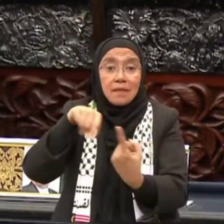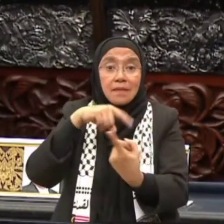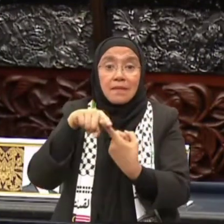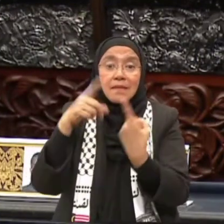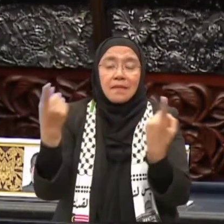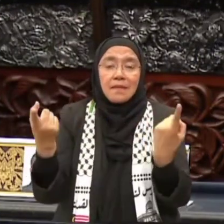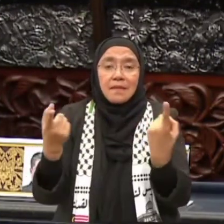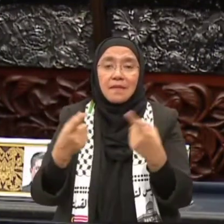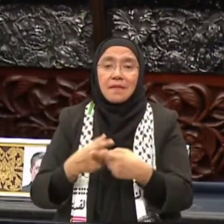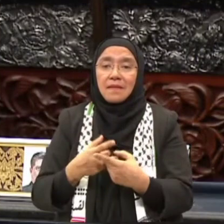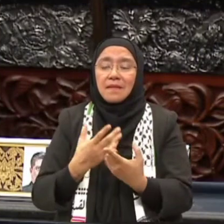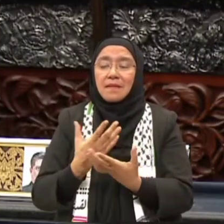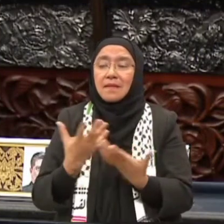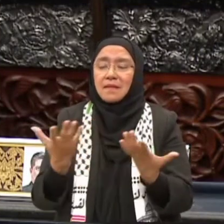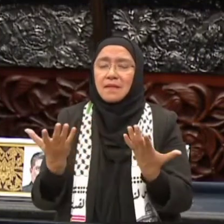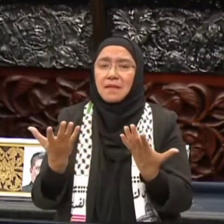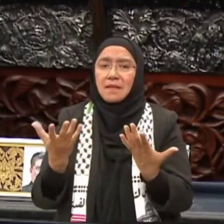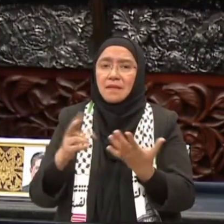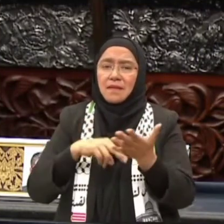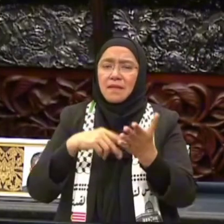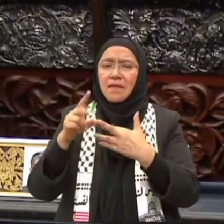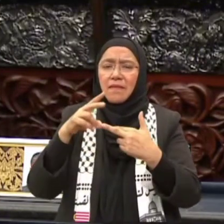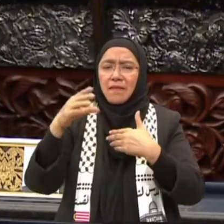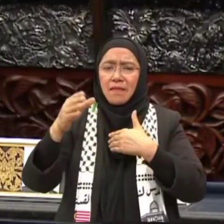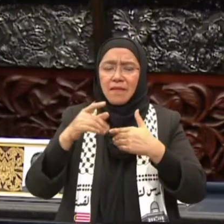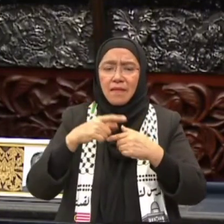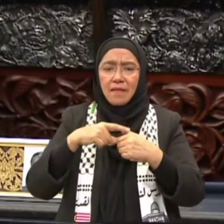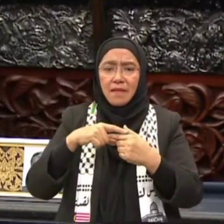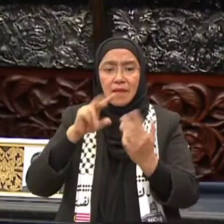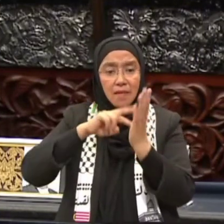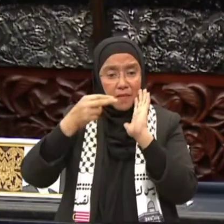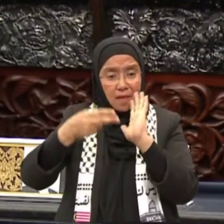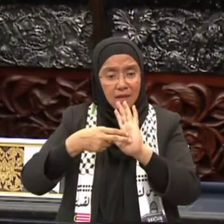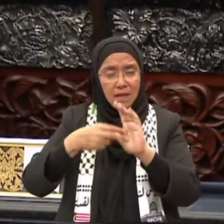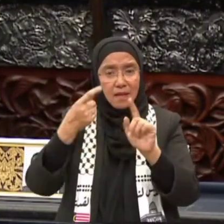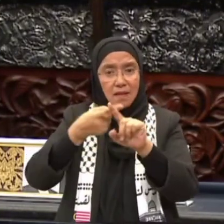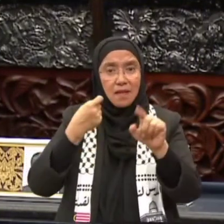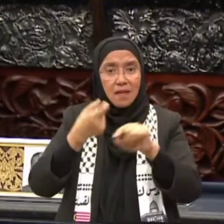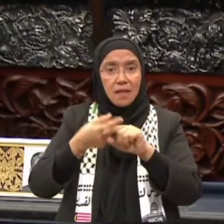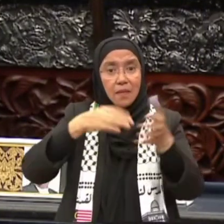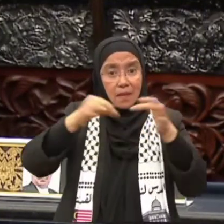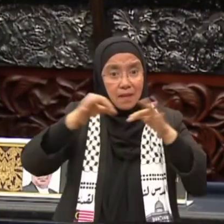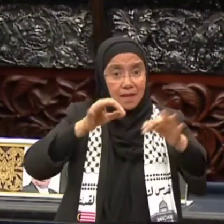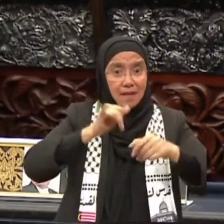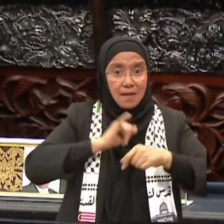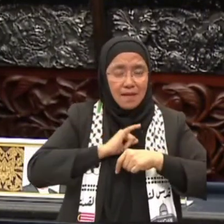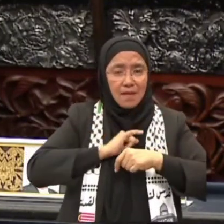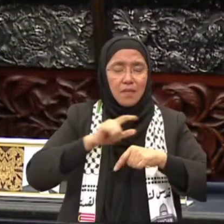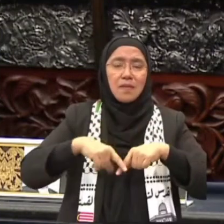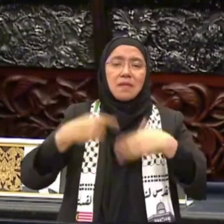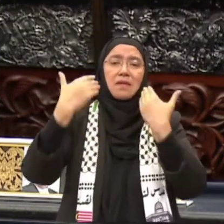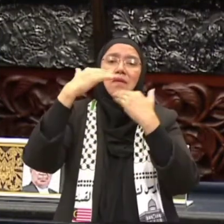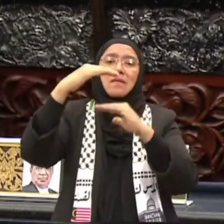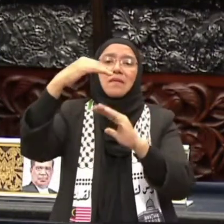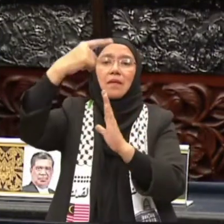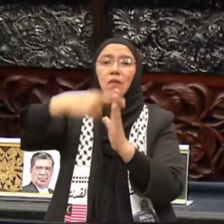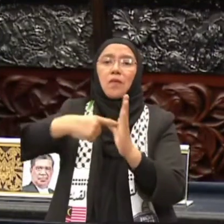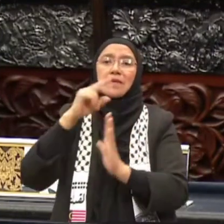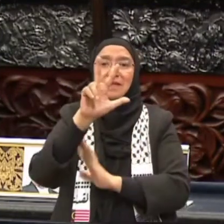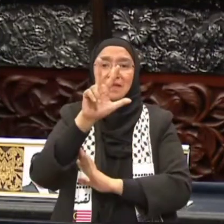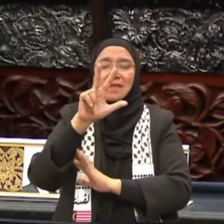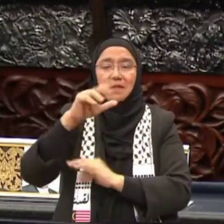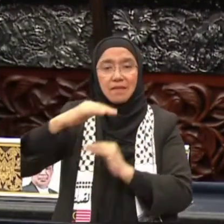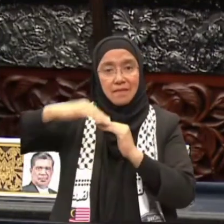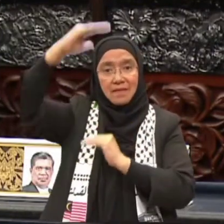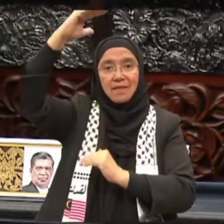Dari segi garis masa itu maksudnya Mac ke atas lah. Yang itu saya boleh beritahu kan. Keputusan sama ada bila, berapa, itu